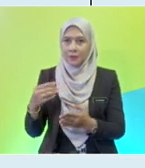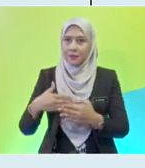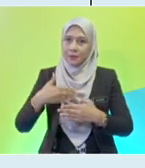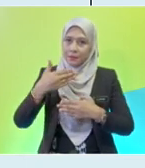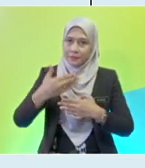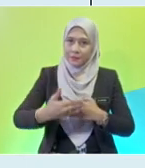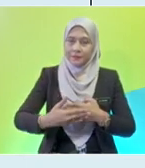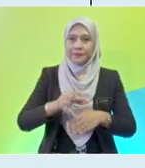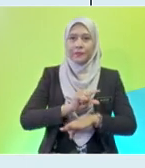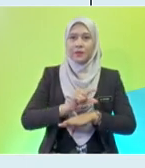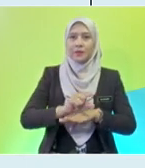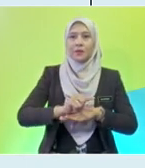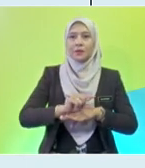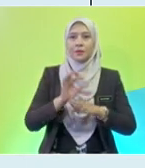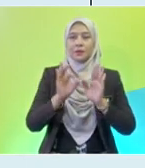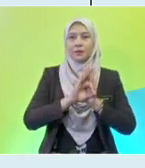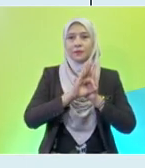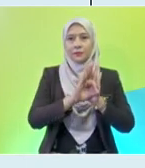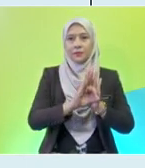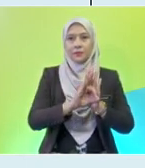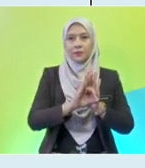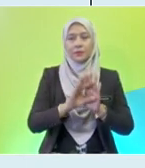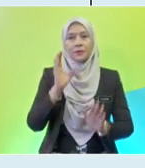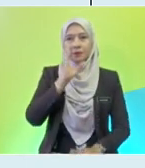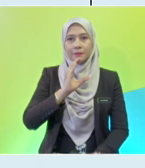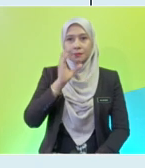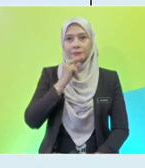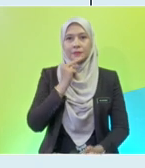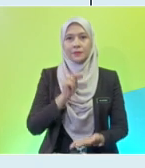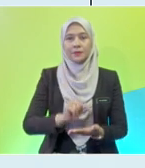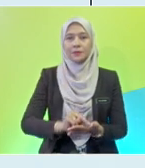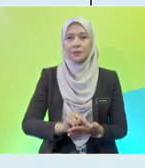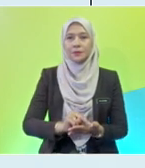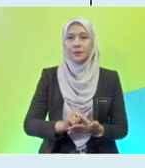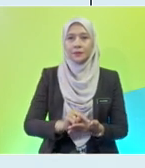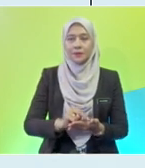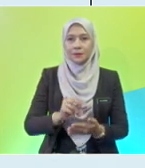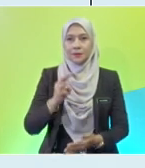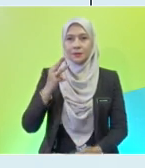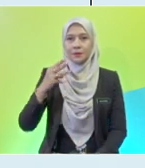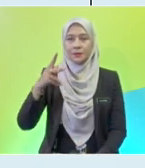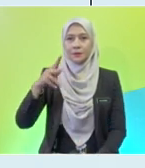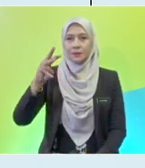kita mencari dulu nilai kemolaran bagi esip menggunakan formula